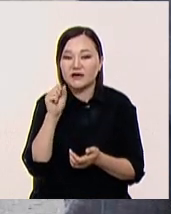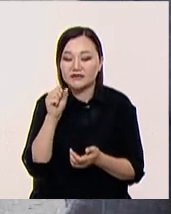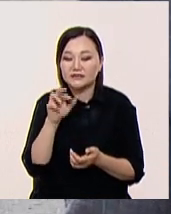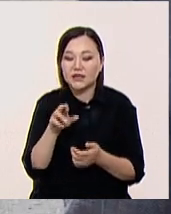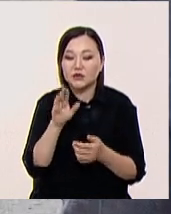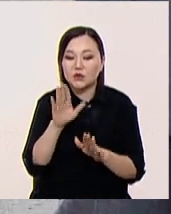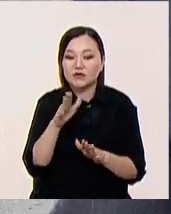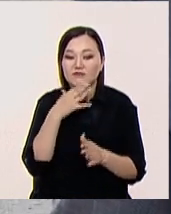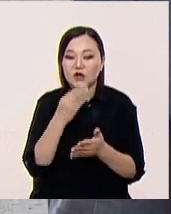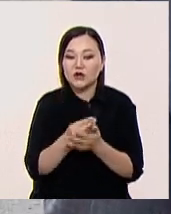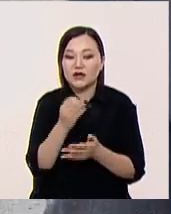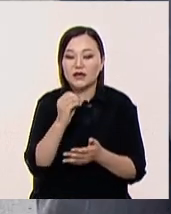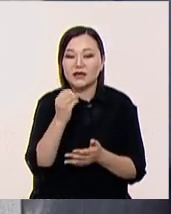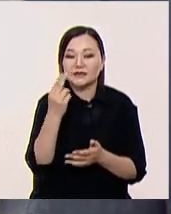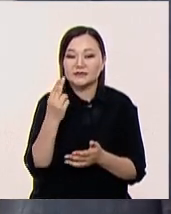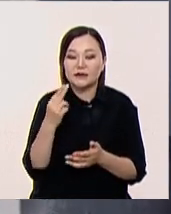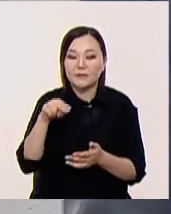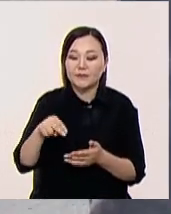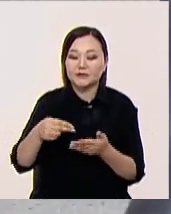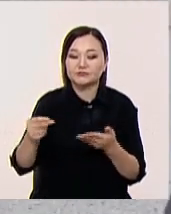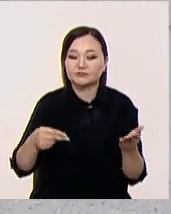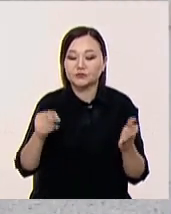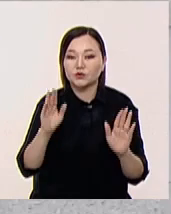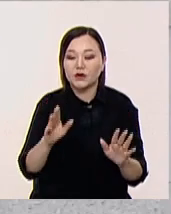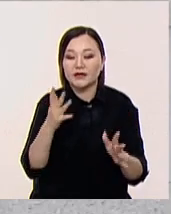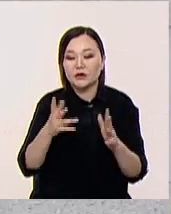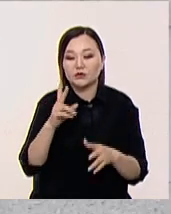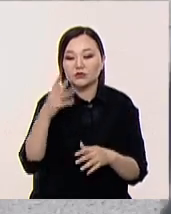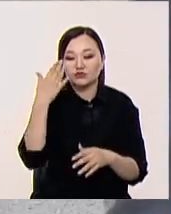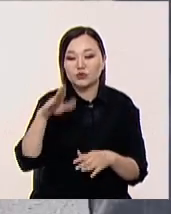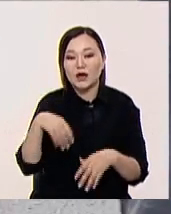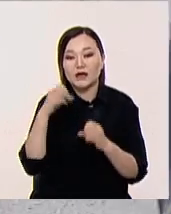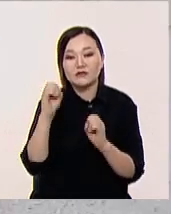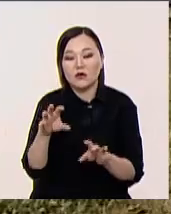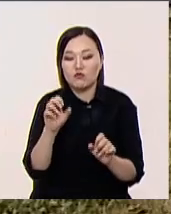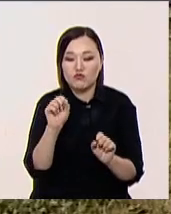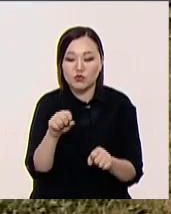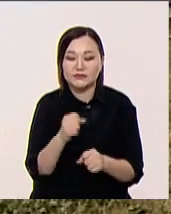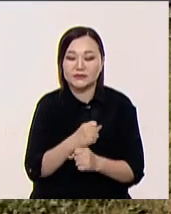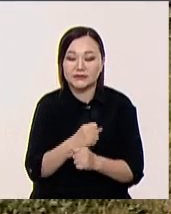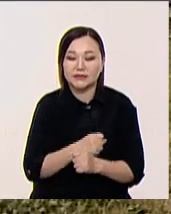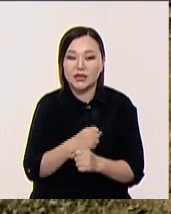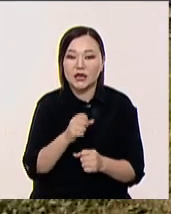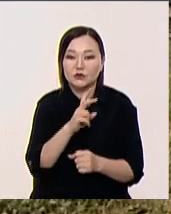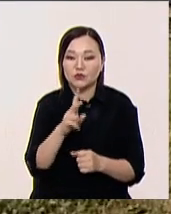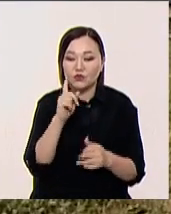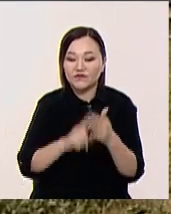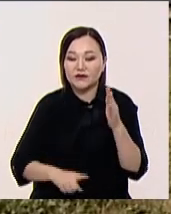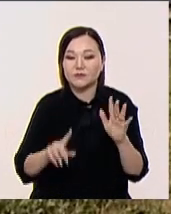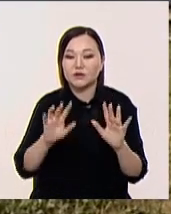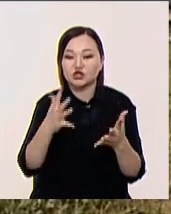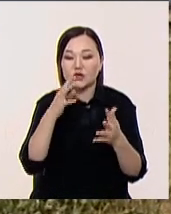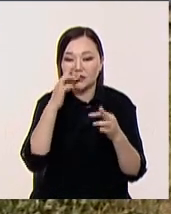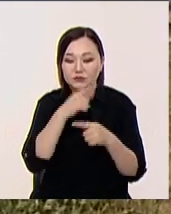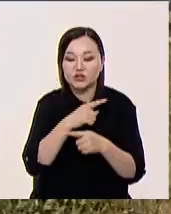цифровой подписи. Если, конечно, кто-то завладеет его электронной цифровой подписью, тогда действительно могут сделать. Тем, кто уверен, что произошла